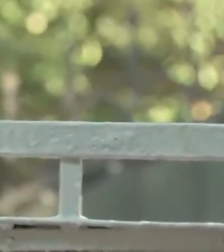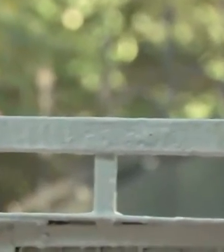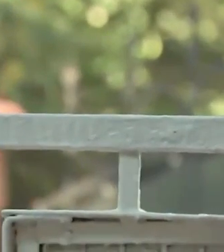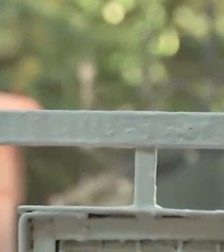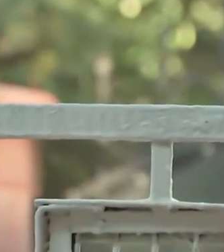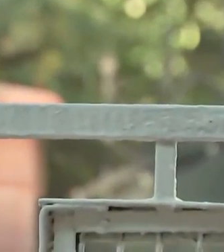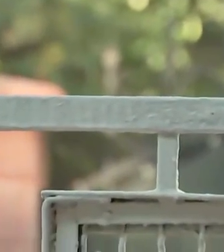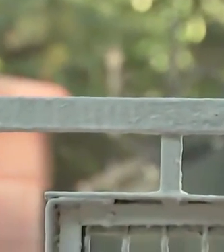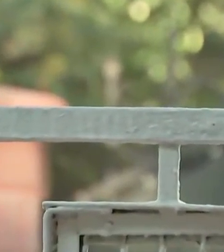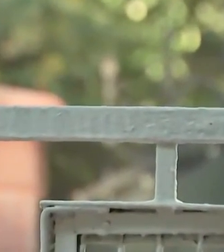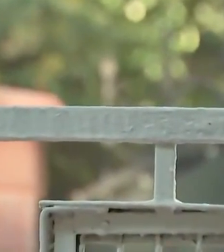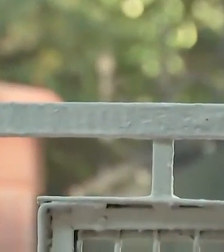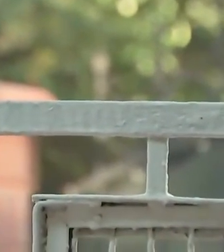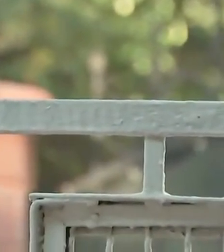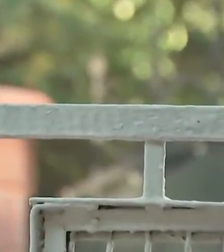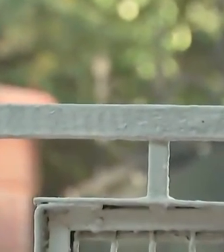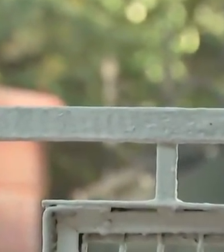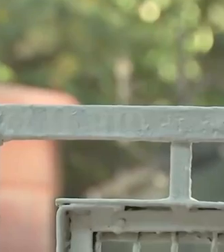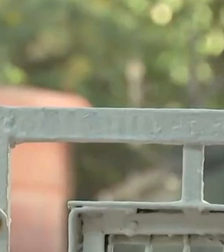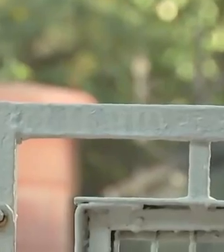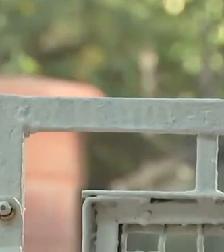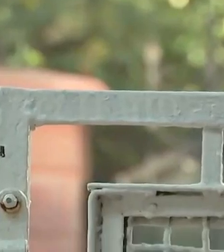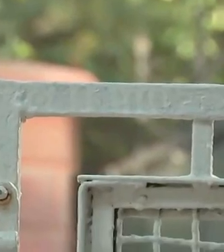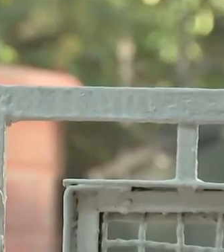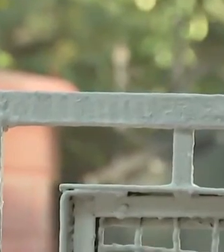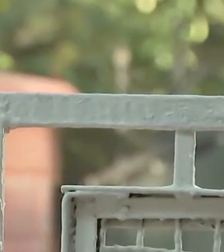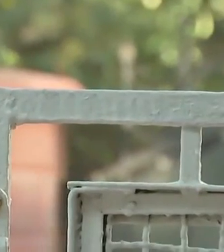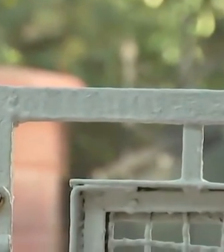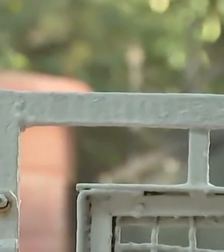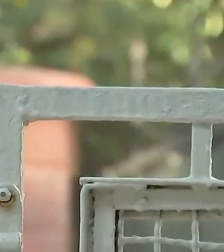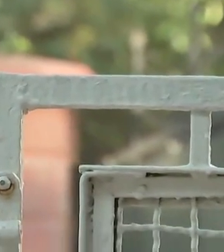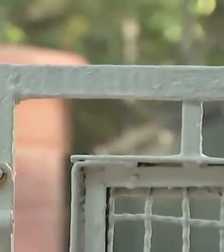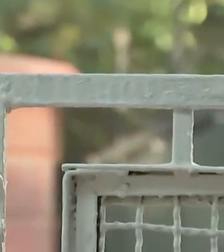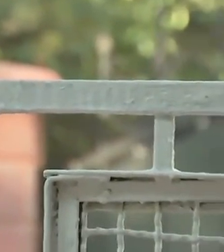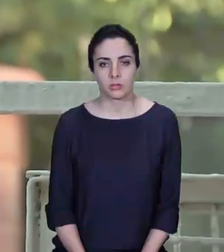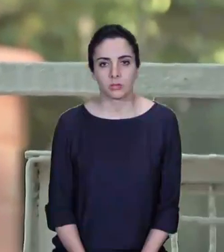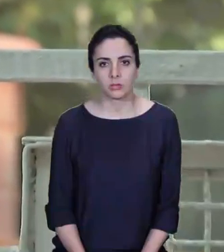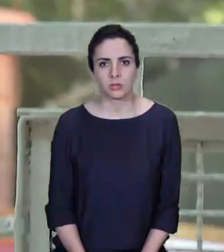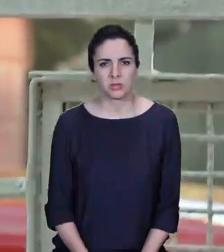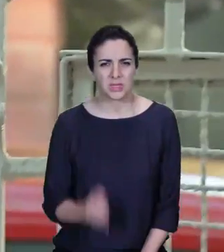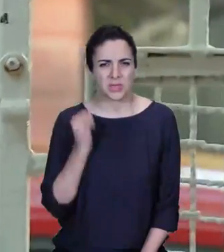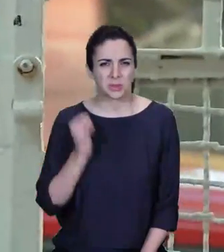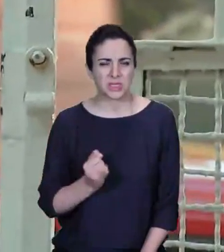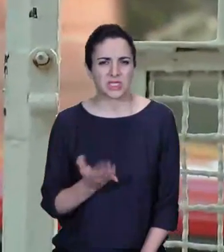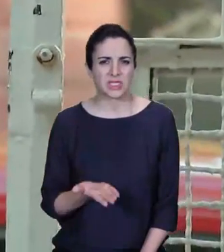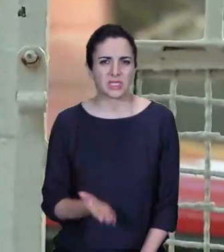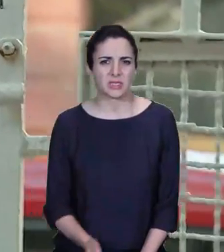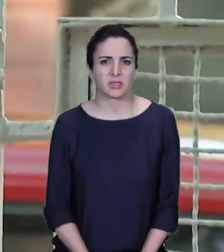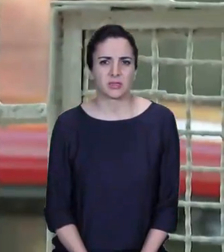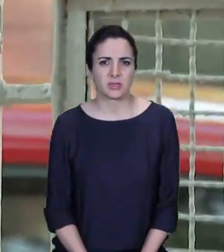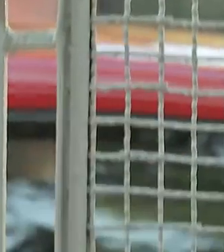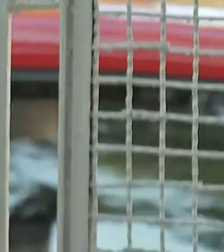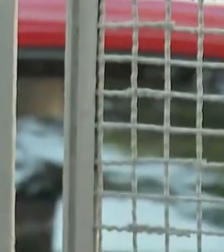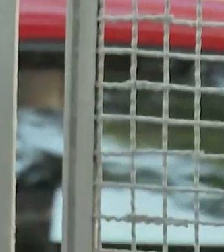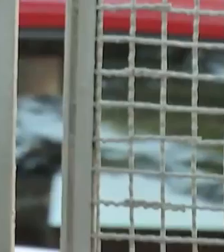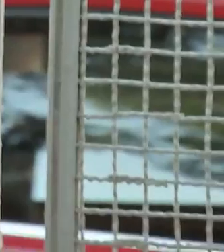demirini açtı iterken dokunmaktan iğrenip suratını ekşitti, elini silkeledi. İğrenç. Bir yerlere